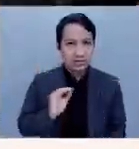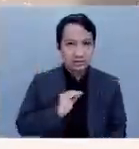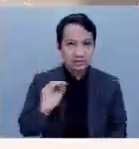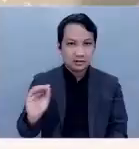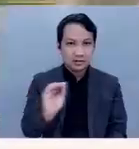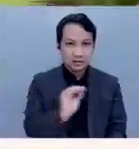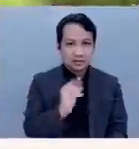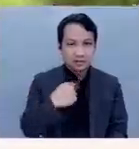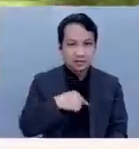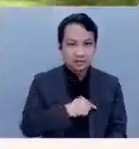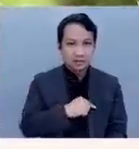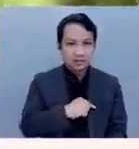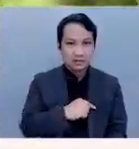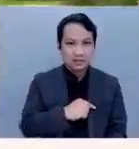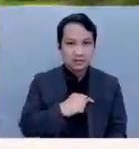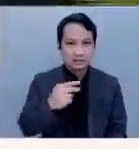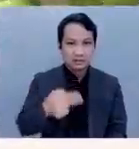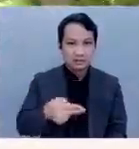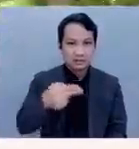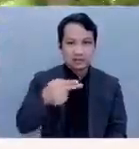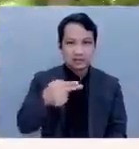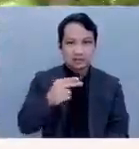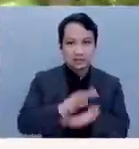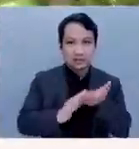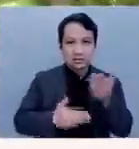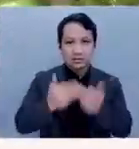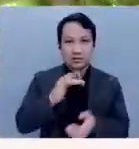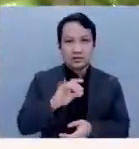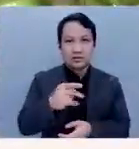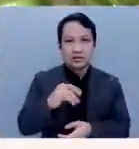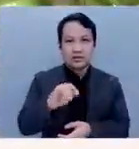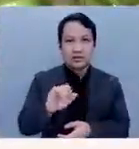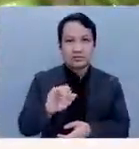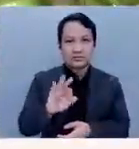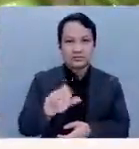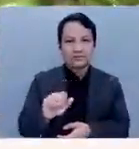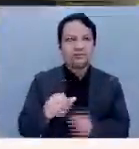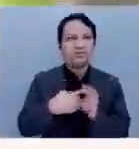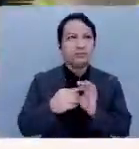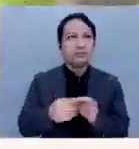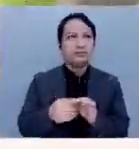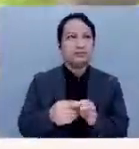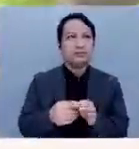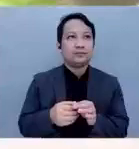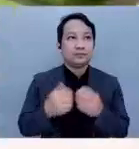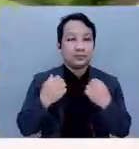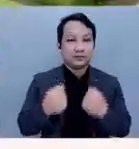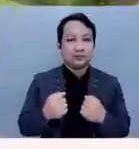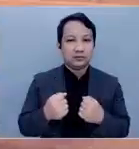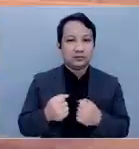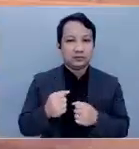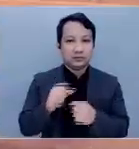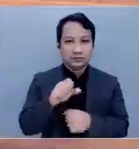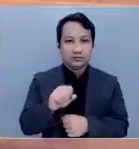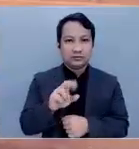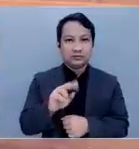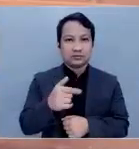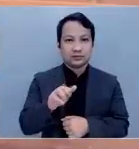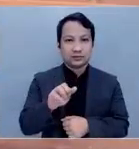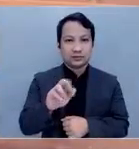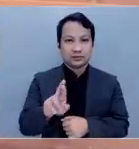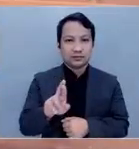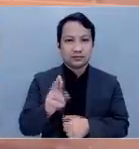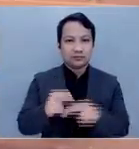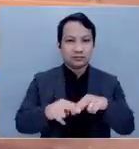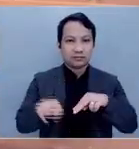ang ating mga hypertension. Yung fiber? Yung fiber na makulong din yan sa pag-metabolize ng ating mga sugars. Para hindi tumaas ang